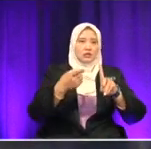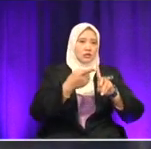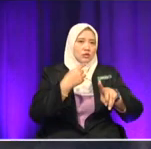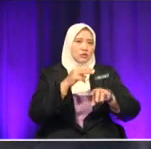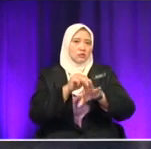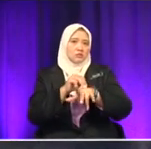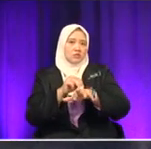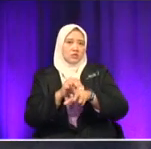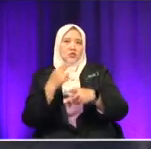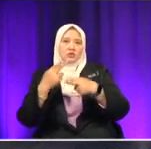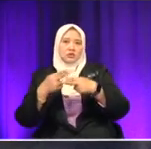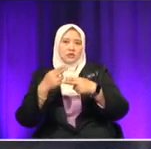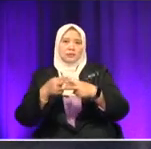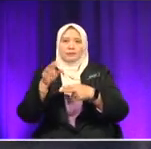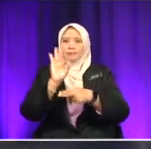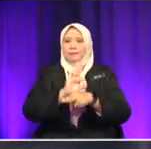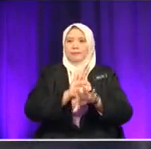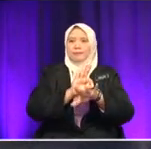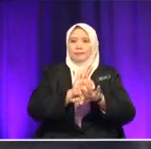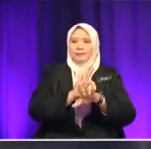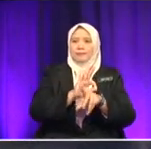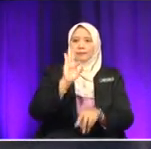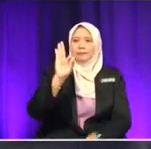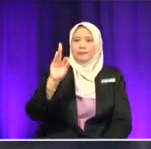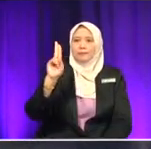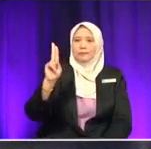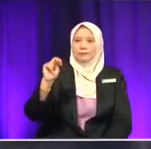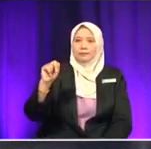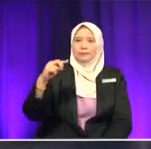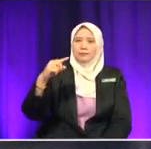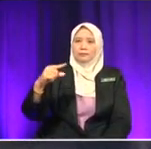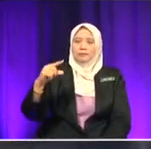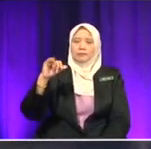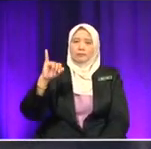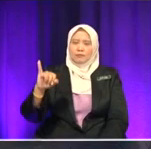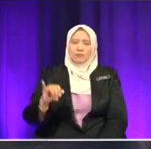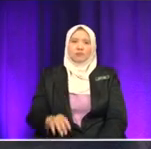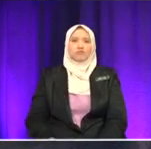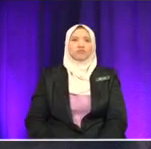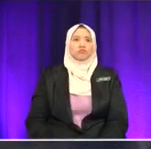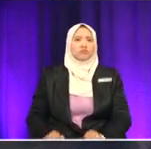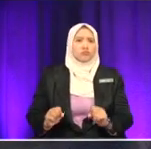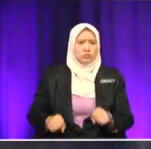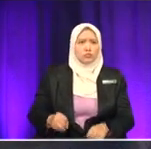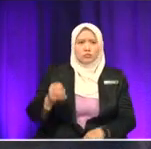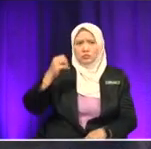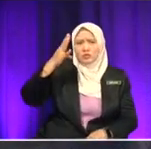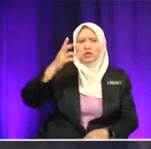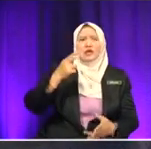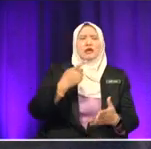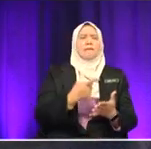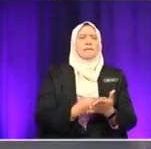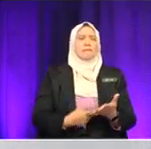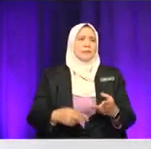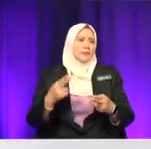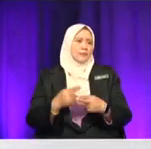sekiranya ia adalah fungi, kita menggunakan antifungal. Dan siapa dekat sini boleh bantu Kak Cikgu, apakah penyakit yang dialami oleh murid ini? Siapa tahu?